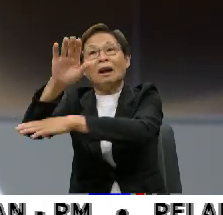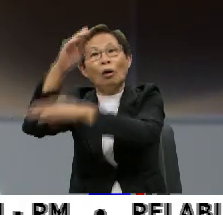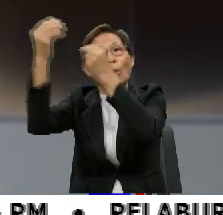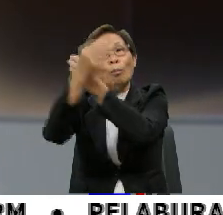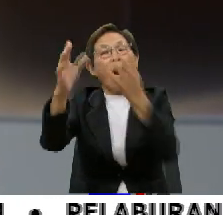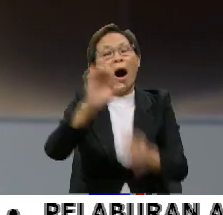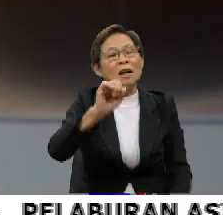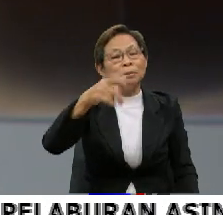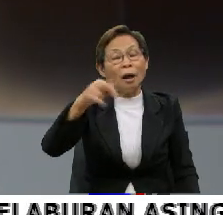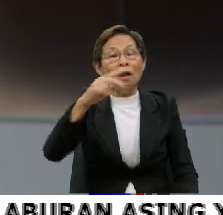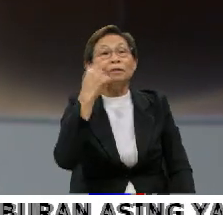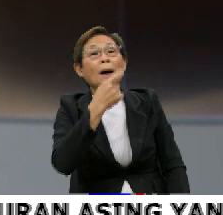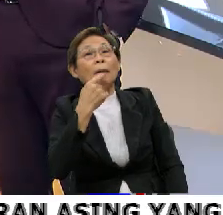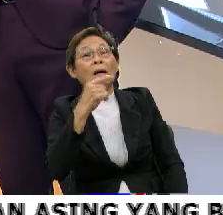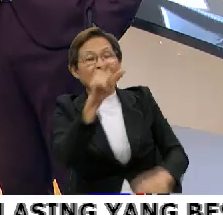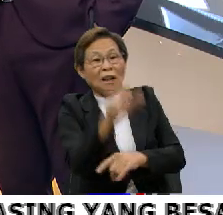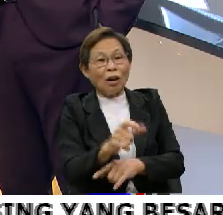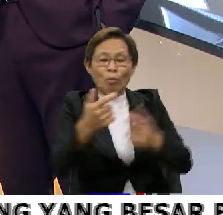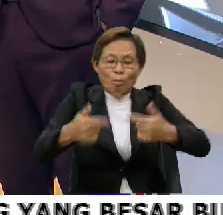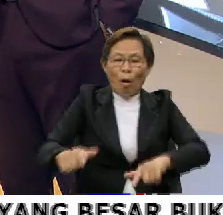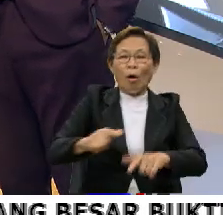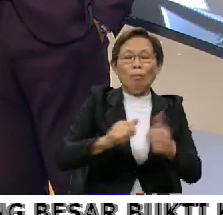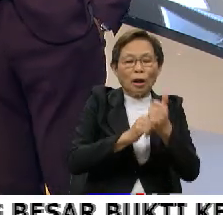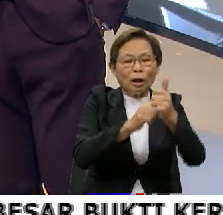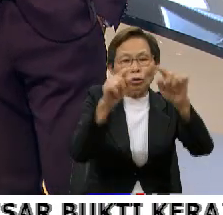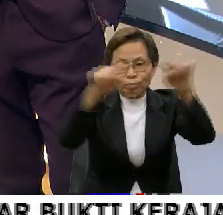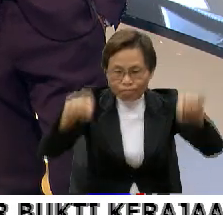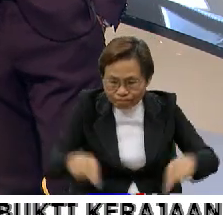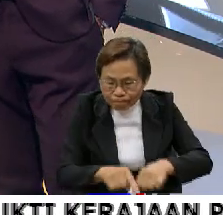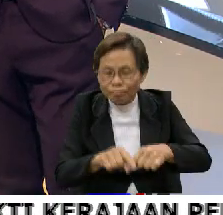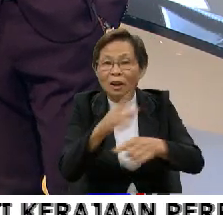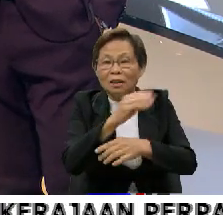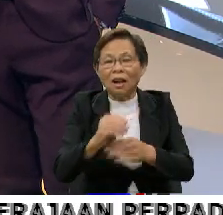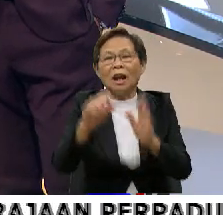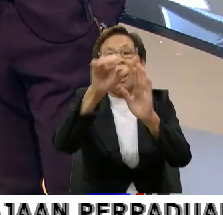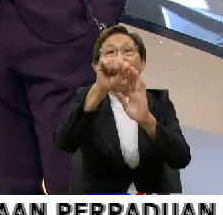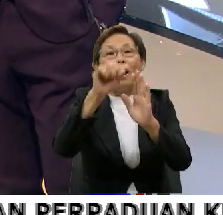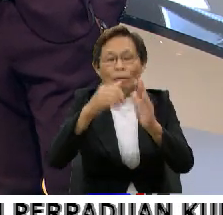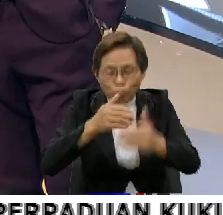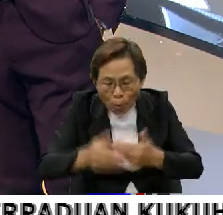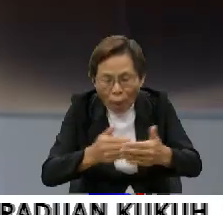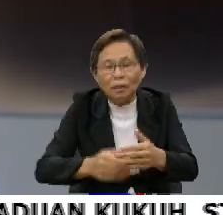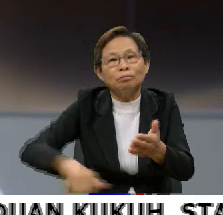untuk kita melihat Siapakah calon yang telah dibenarkan pengikut pendokimentasian dan juga mengikut kepada presiden